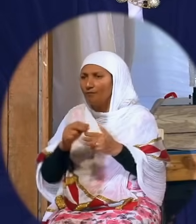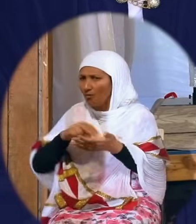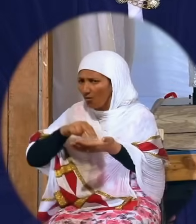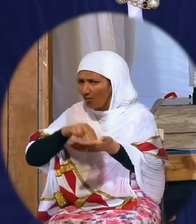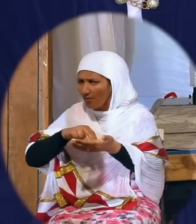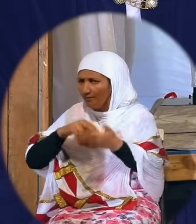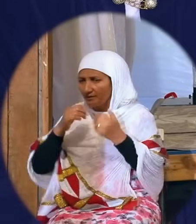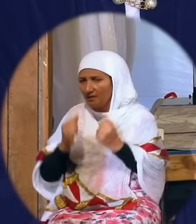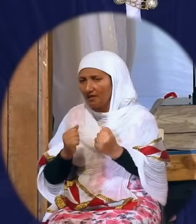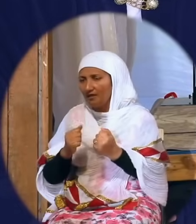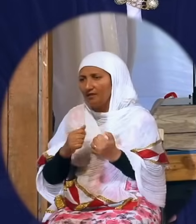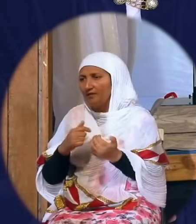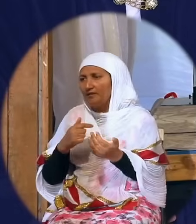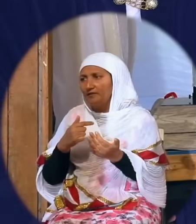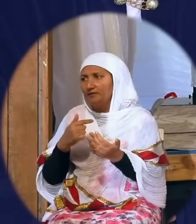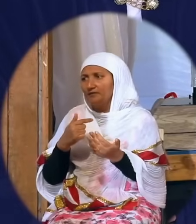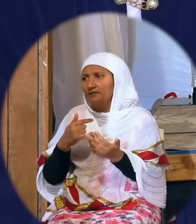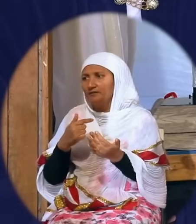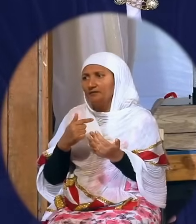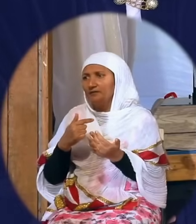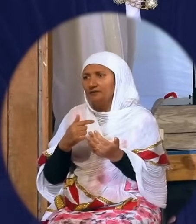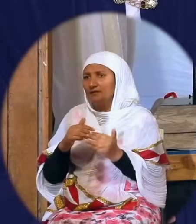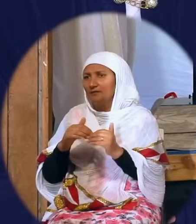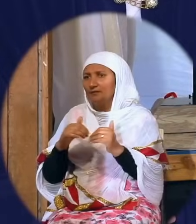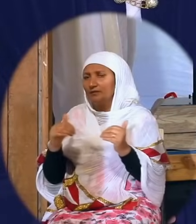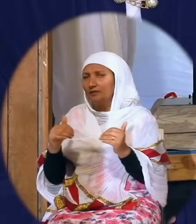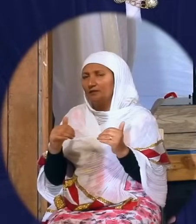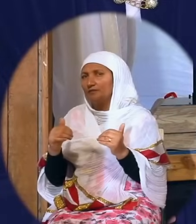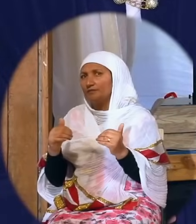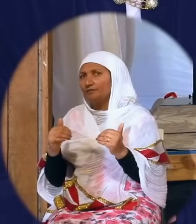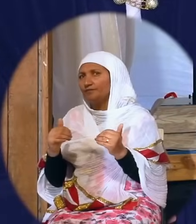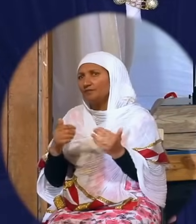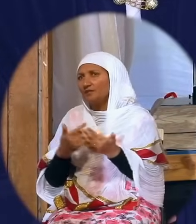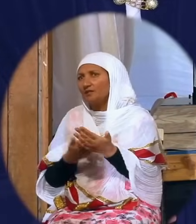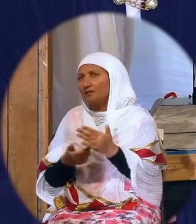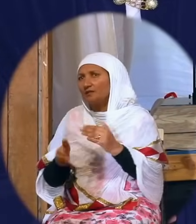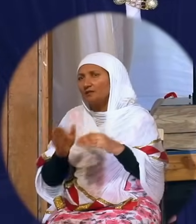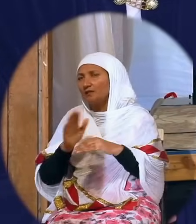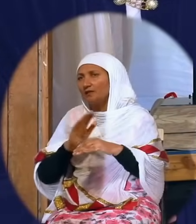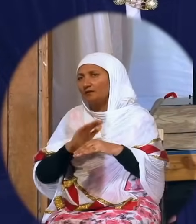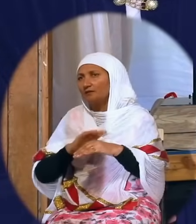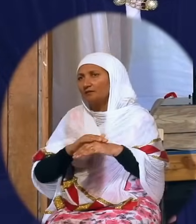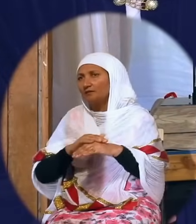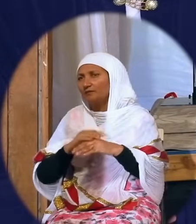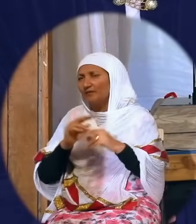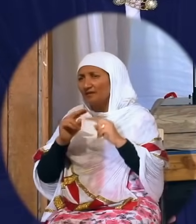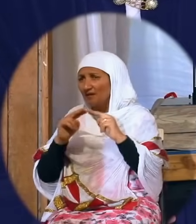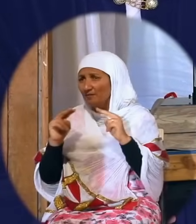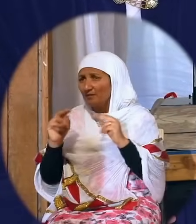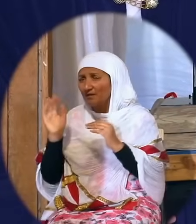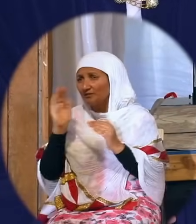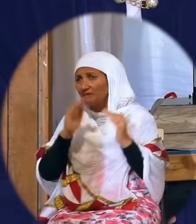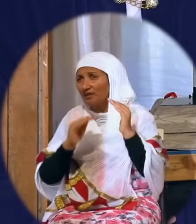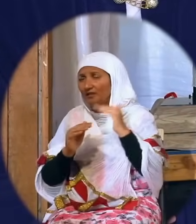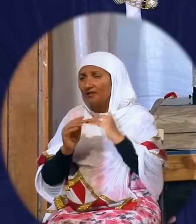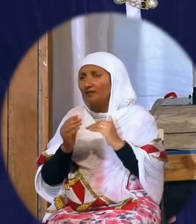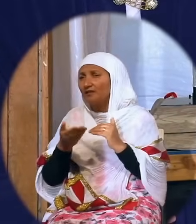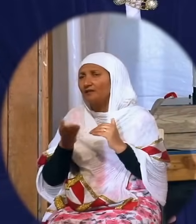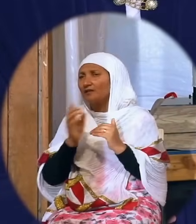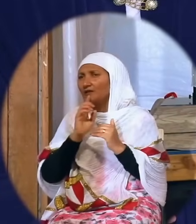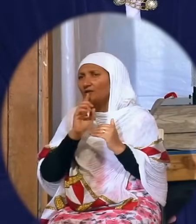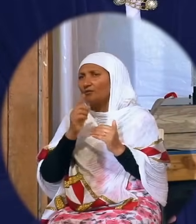ላይ ስራ የተሰራበት ነው። በዛ እስከ 5 አመት ባለው በተለይ እስከ 2 አመት ባለው እዛ ላይ ሚስ ያደረግነው በጣም አስቸጋሪ ነገር ነው። እና